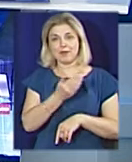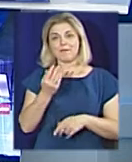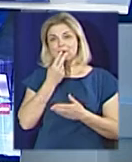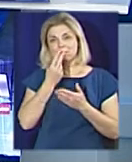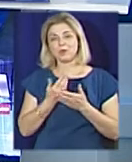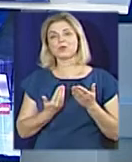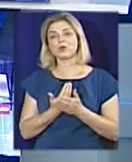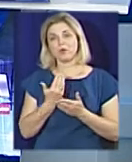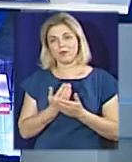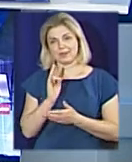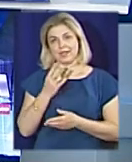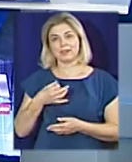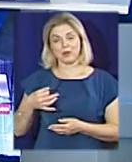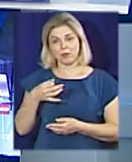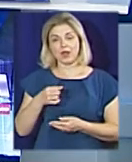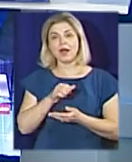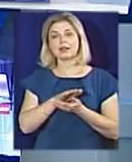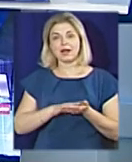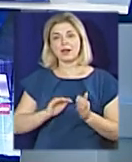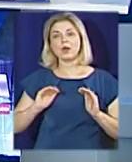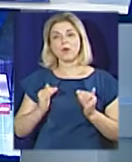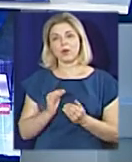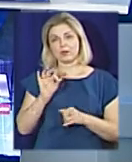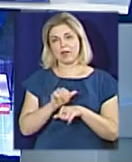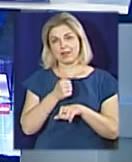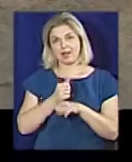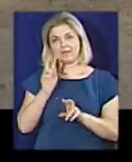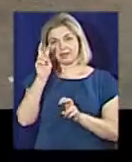студії Валентина Гурова. І далі коротко про основні теми випуску.